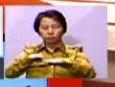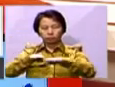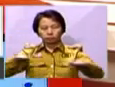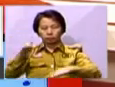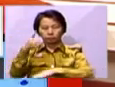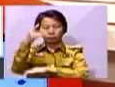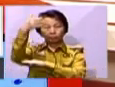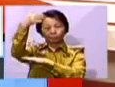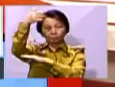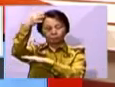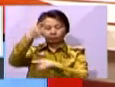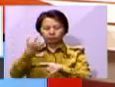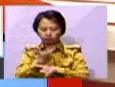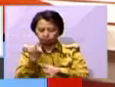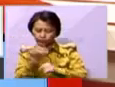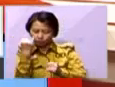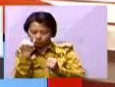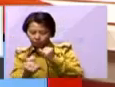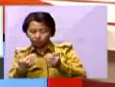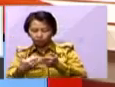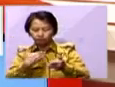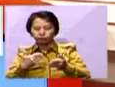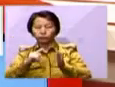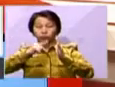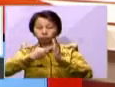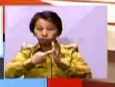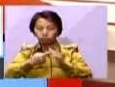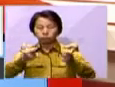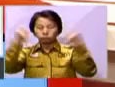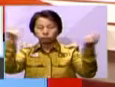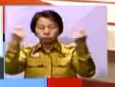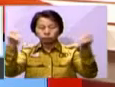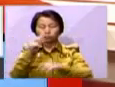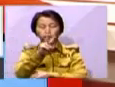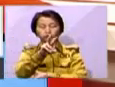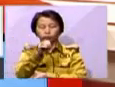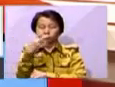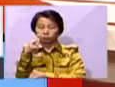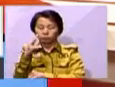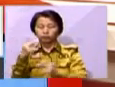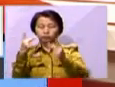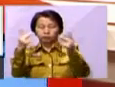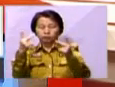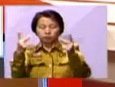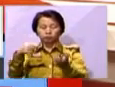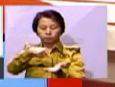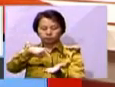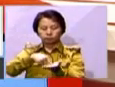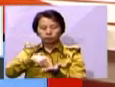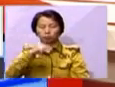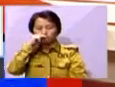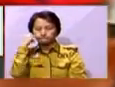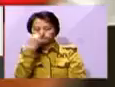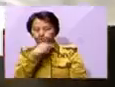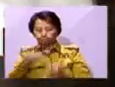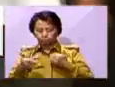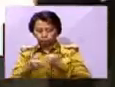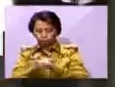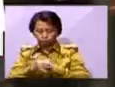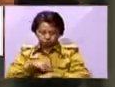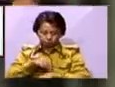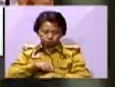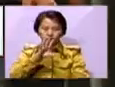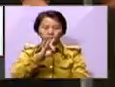Dataran Merdeka. Ia raktai terakhir sebelum sambutan Hari Kebangsaan 2017 Khamis ini. Ya, Dato' Seri Najib tiba kira-kira